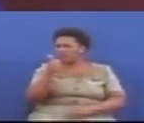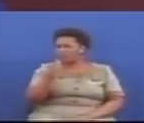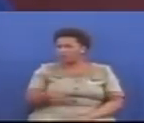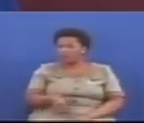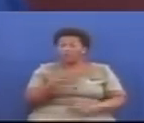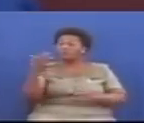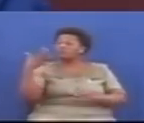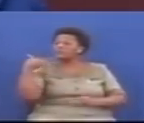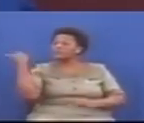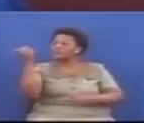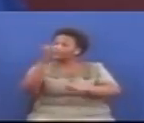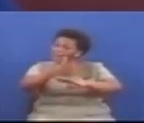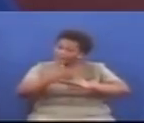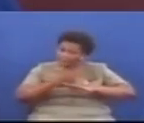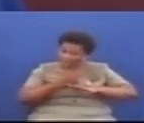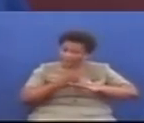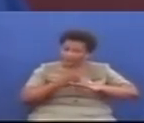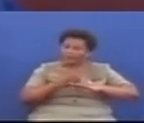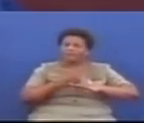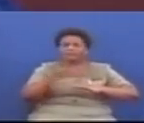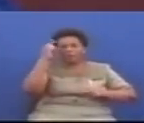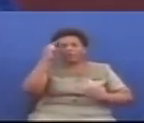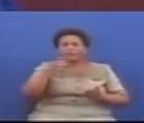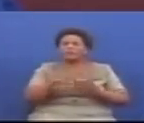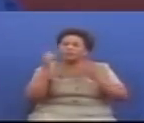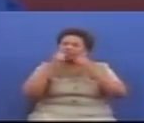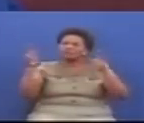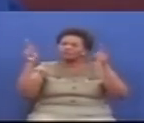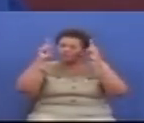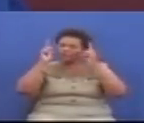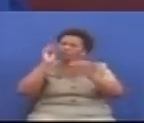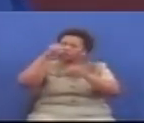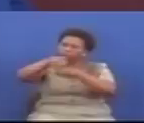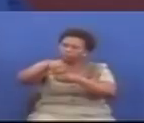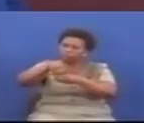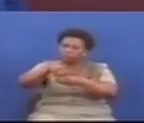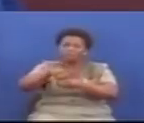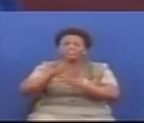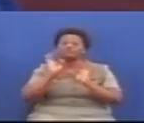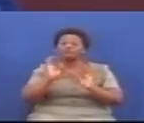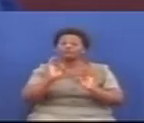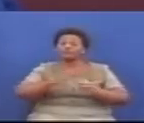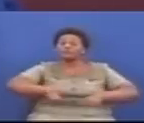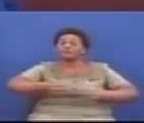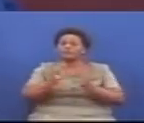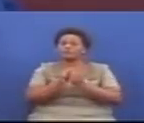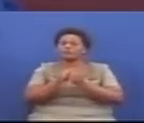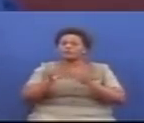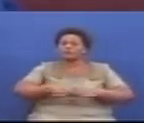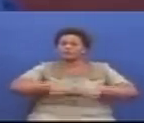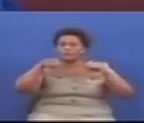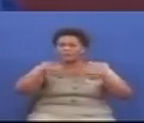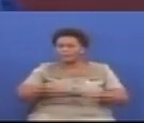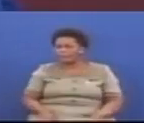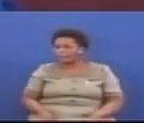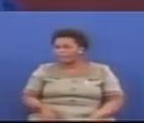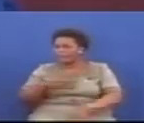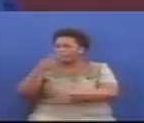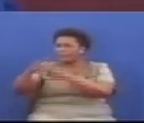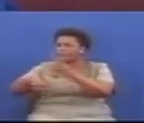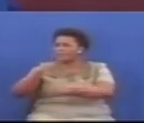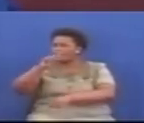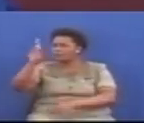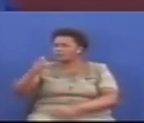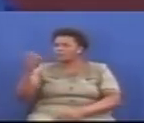shirika na chuo kinaenda huko huko, itakuwa ni vizuri zaidi kiutawala. Wizara ya Ujenzi, Uchukuzi na Mawasiliano, swali la Mheshimiwa